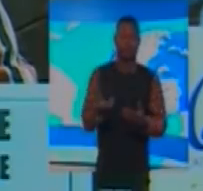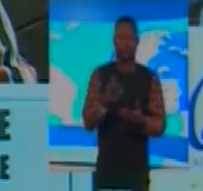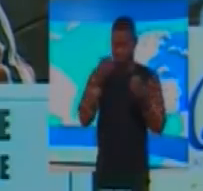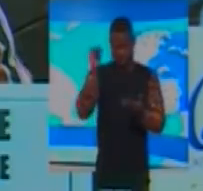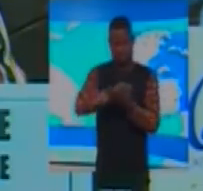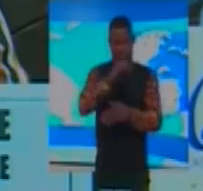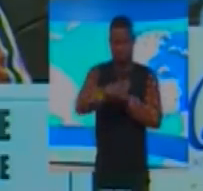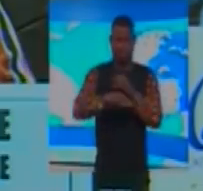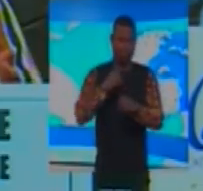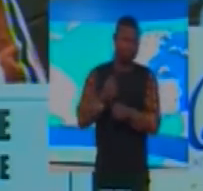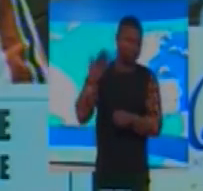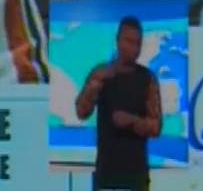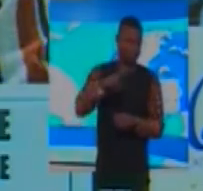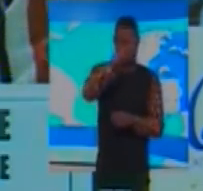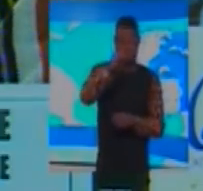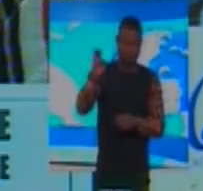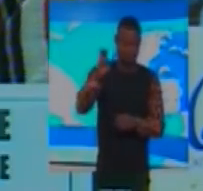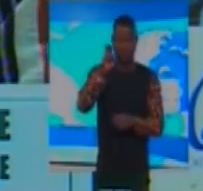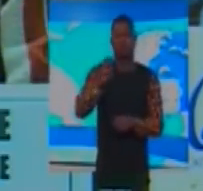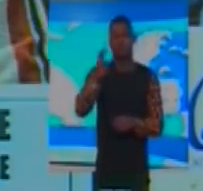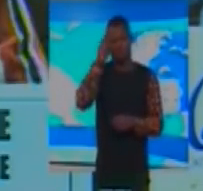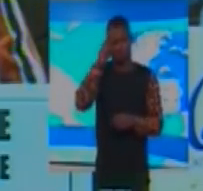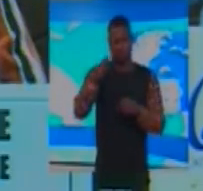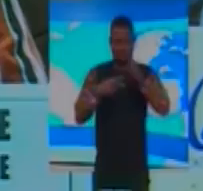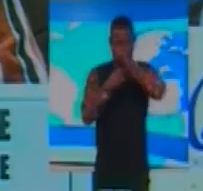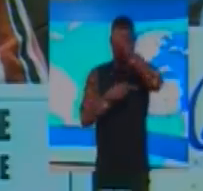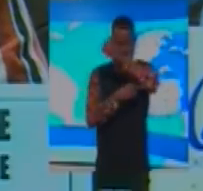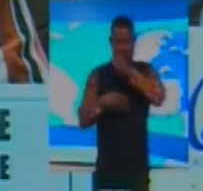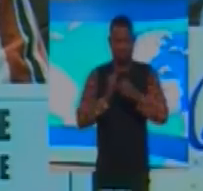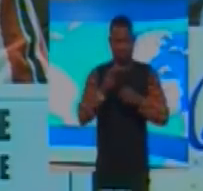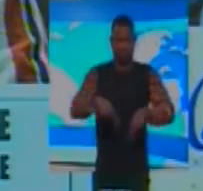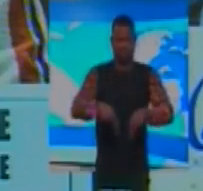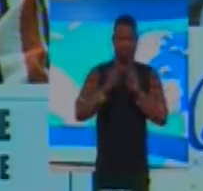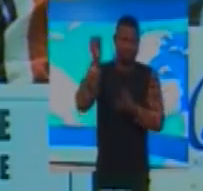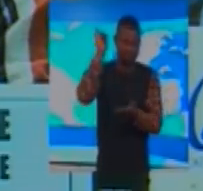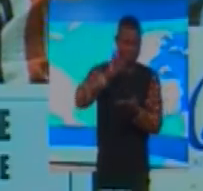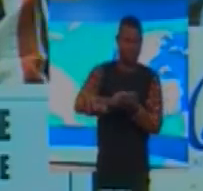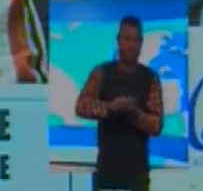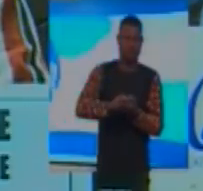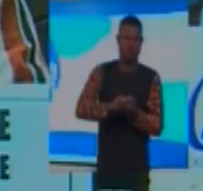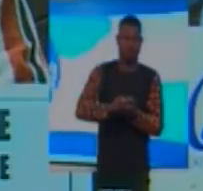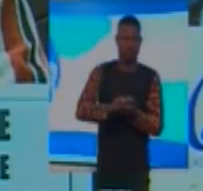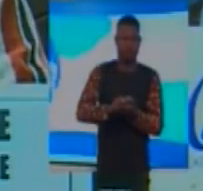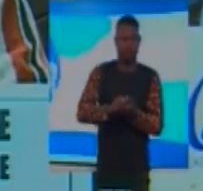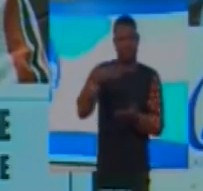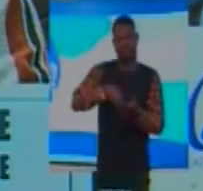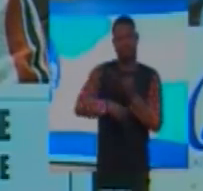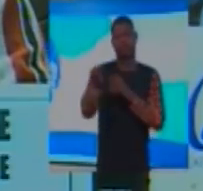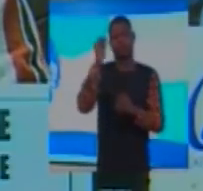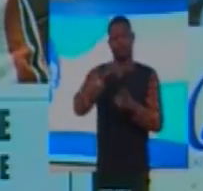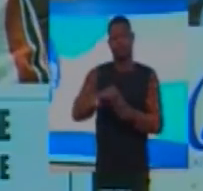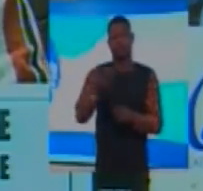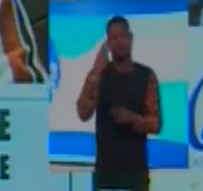niveau. Alors, donc, nous allons donc permettre donc à ce que, au niveau des participants,